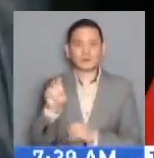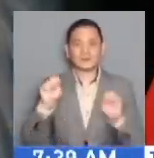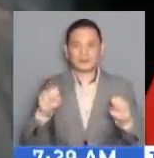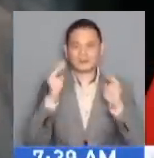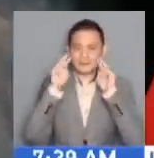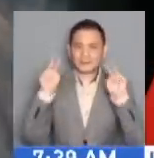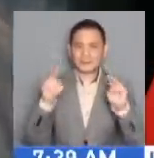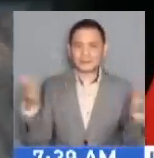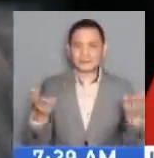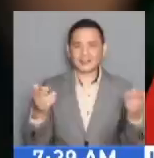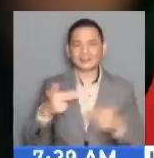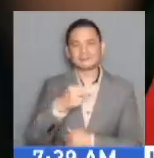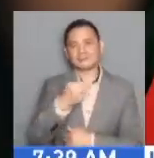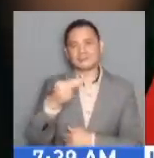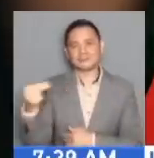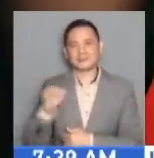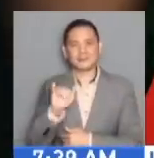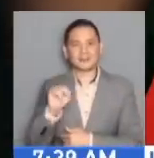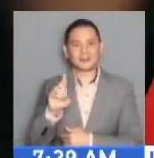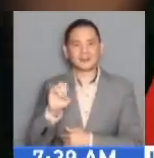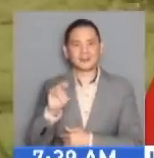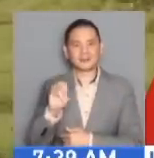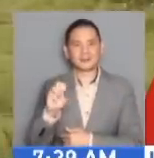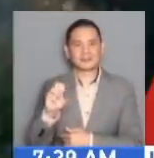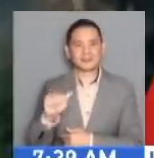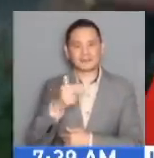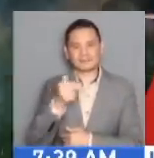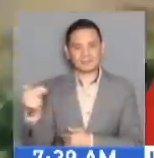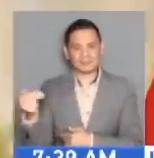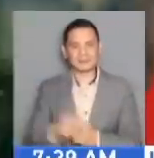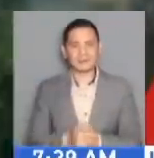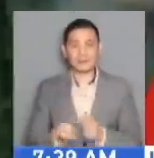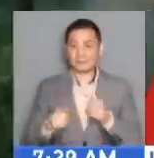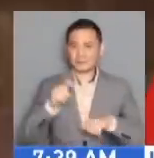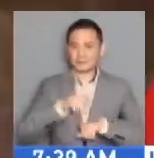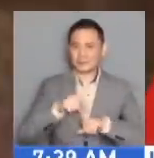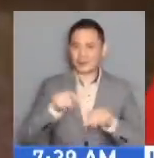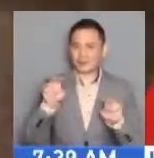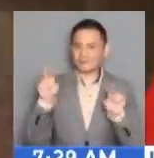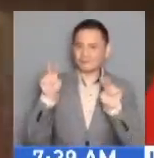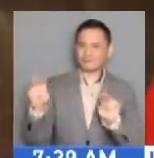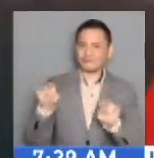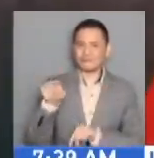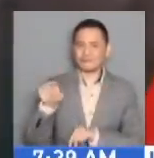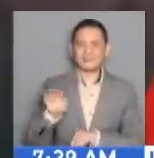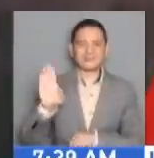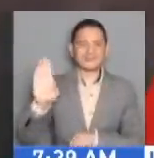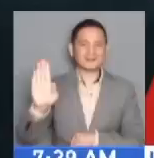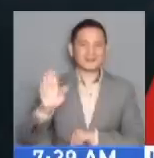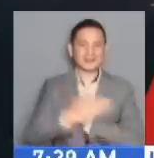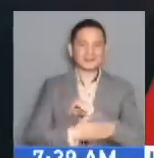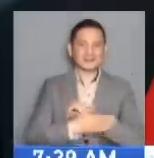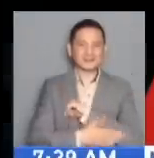ang magiging kauna-unahang Filipino teleserya na lalabas sa ANTV na isa sa major TV networks sa kanilang bansa.